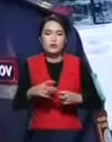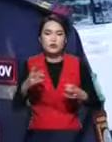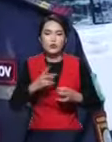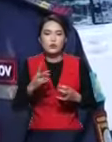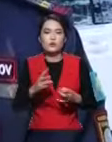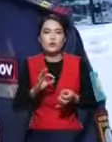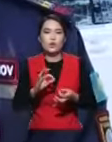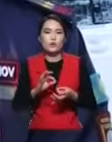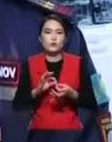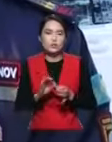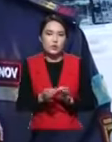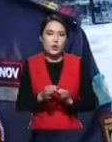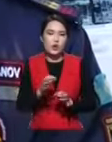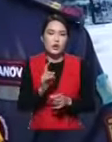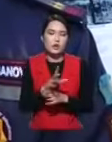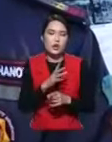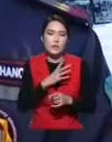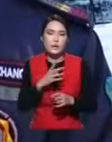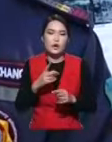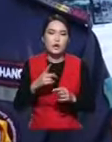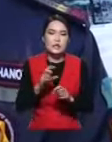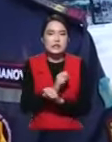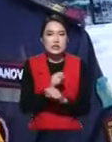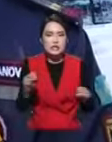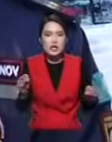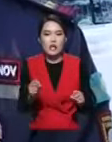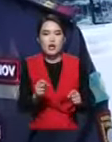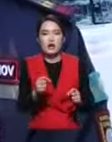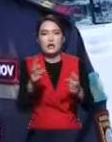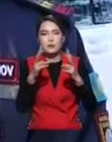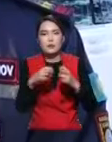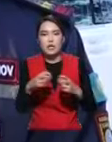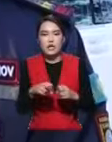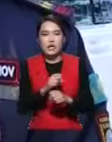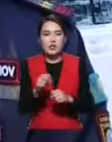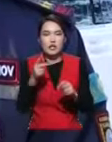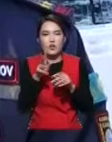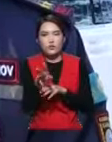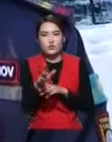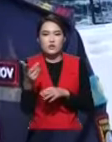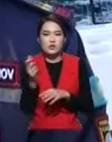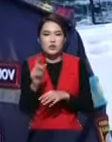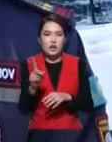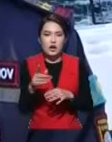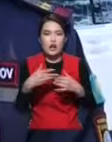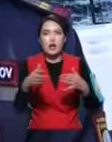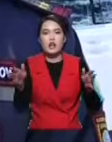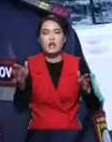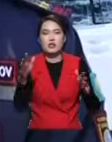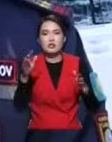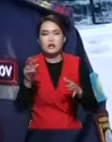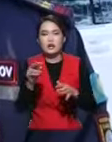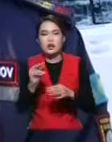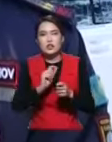установки редуктора мыльным раствором. Ни в коем случае не проверять утечку газа открытым огнем, то есть